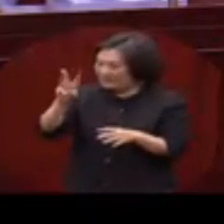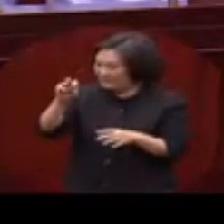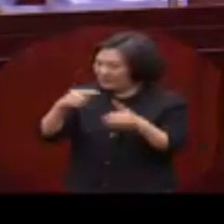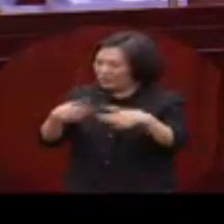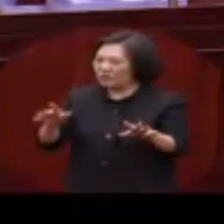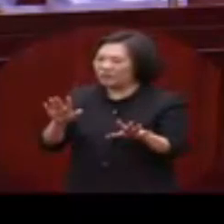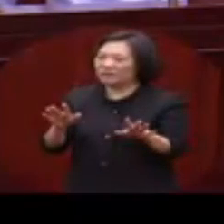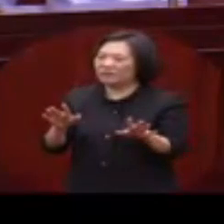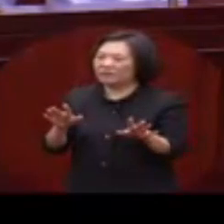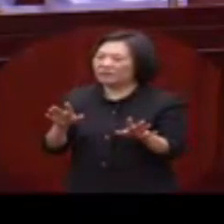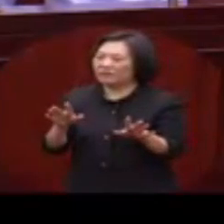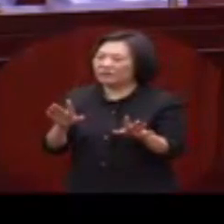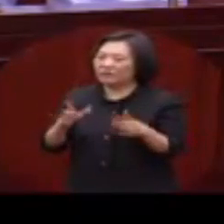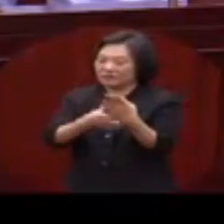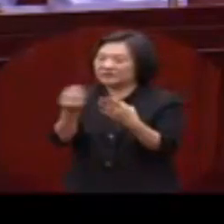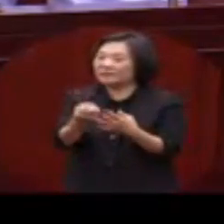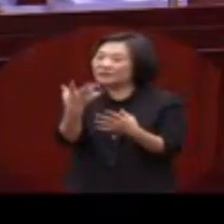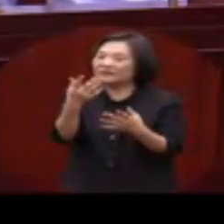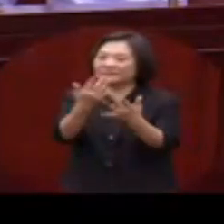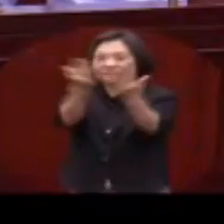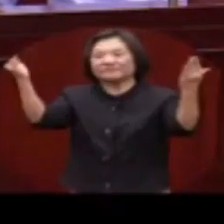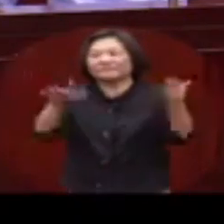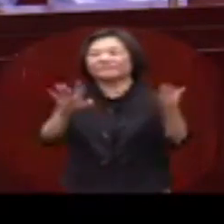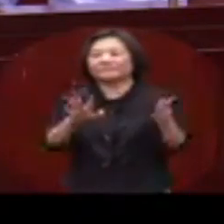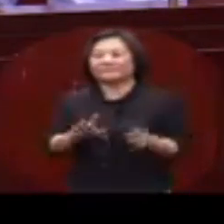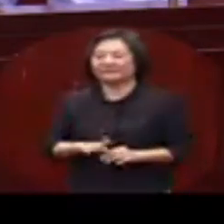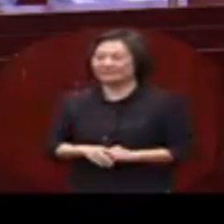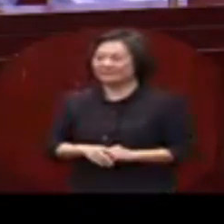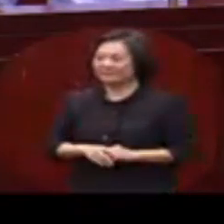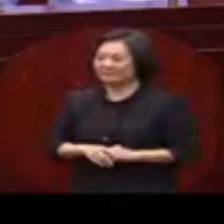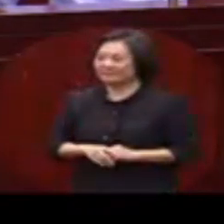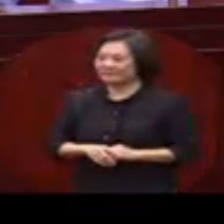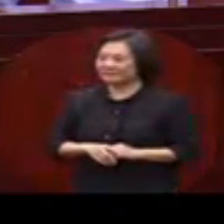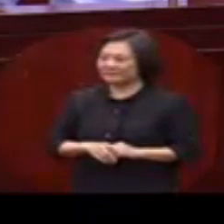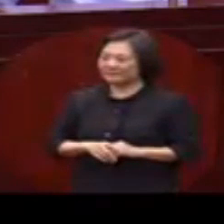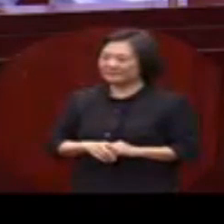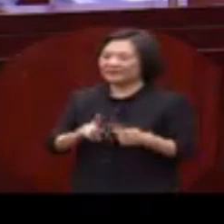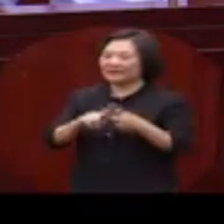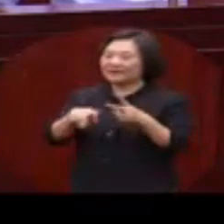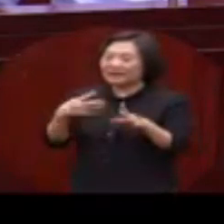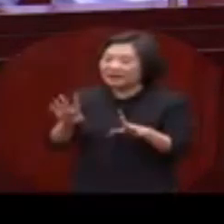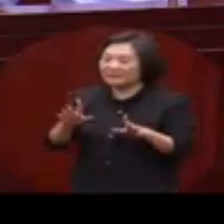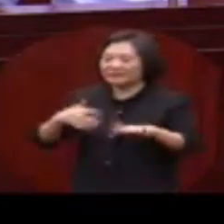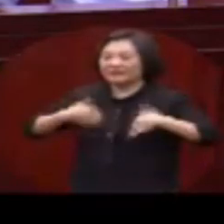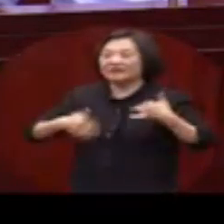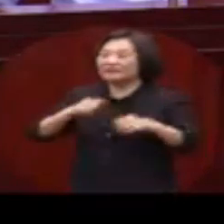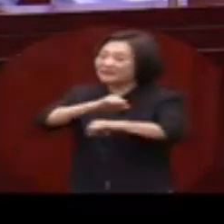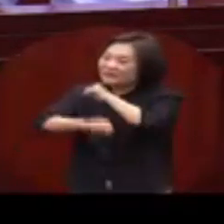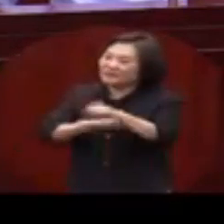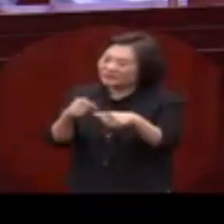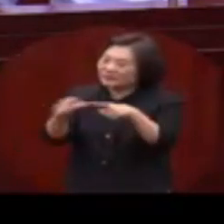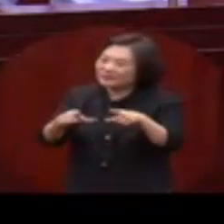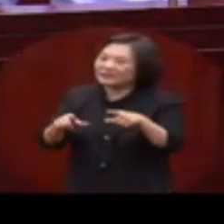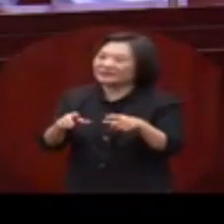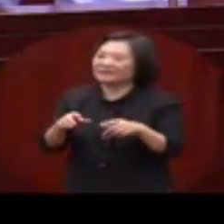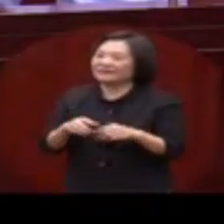哈，在台北插花展，在那个阳明山，这个乐活夜莺季哦，这个非常赶，这个叫典型的哈，什么叫公